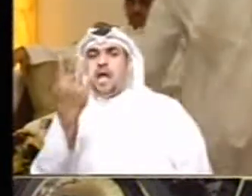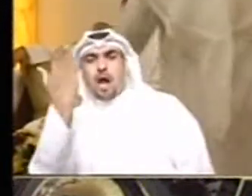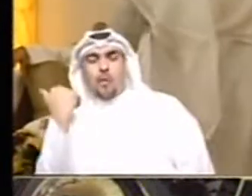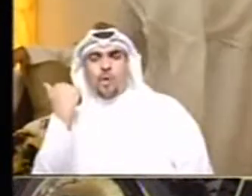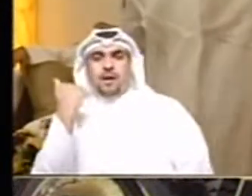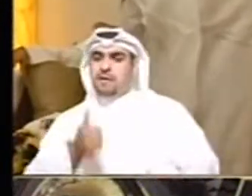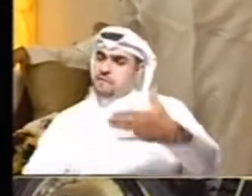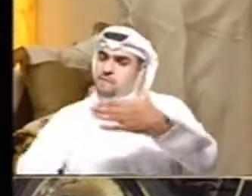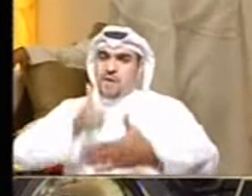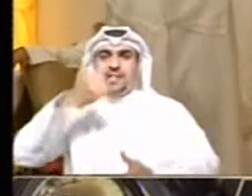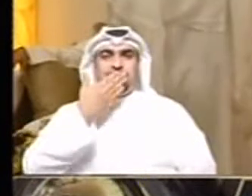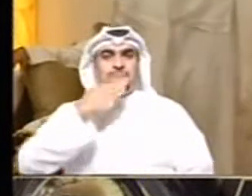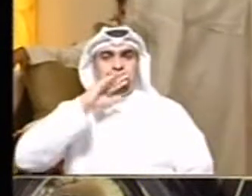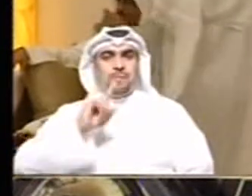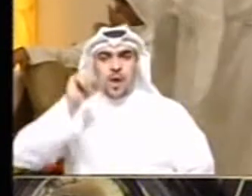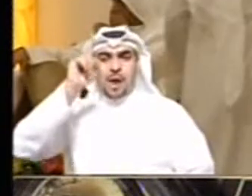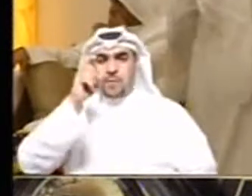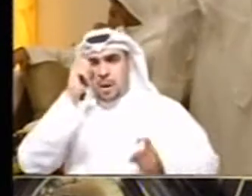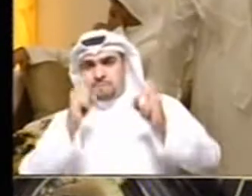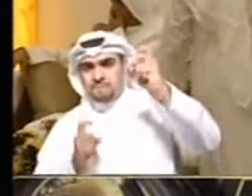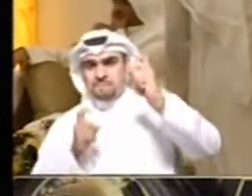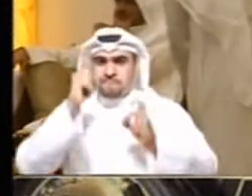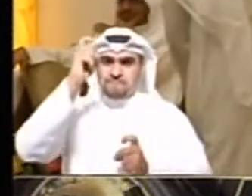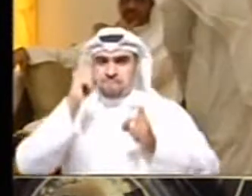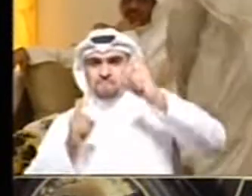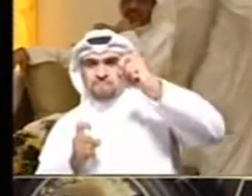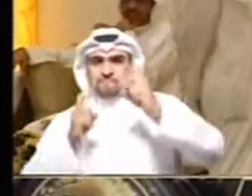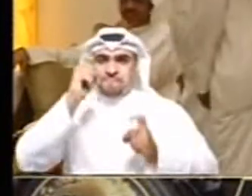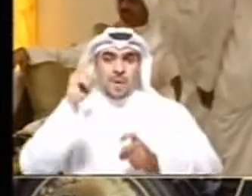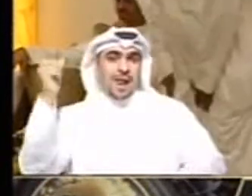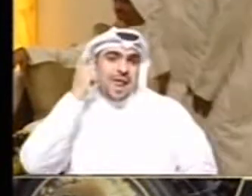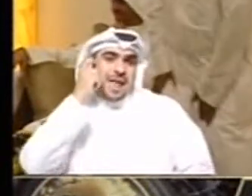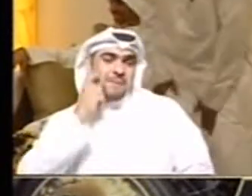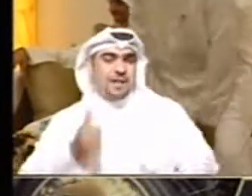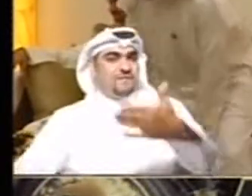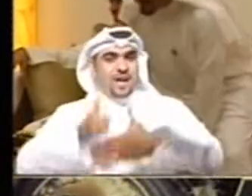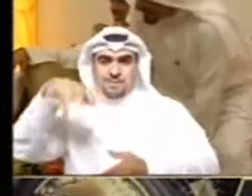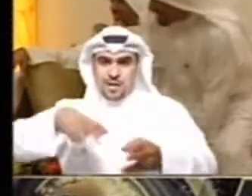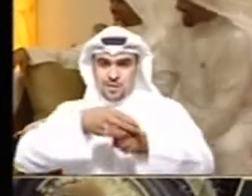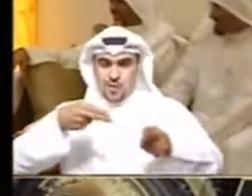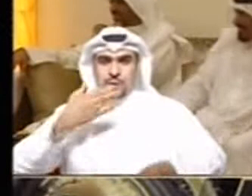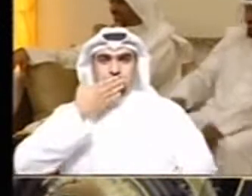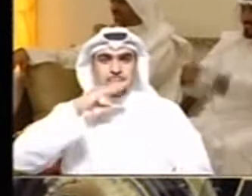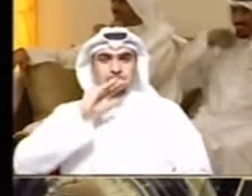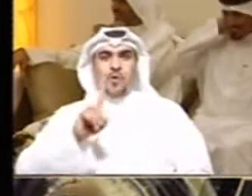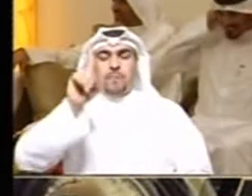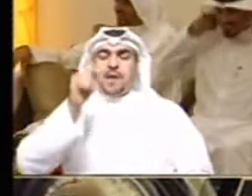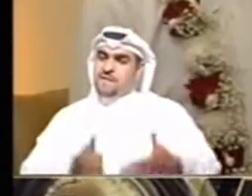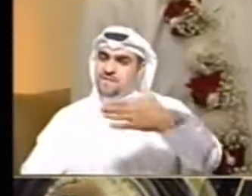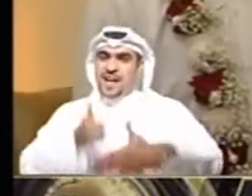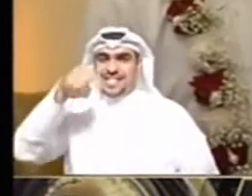المثابرة والجهد والاجتهاد وإني صبرت وما وقفت كملت الحمد لله هالسنة فزت